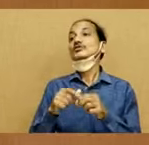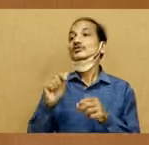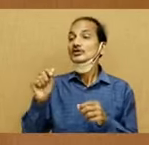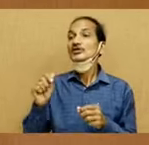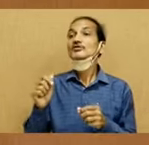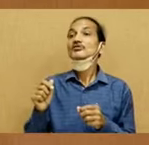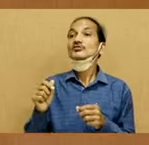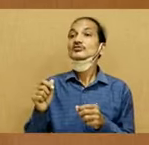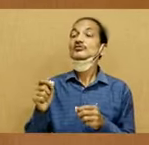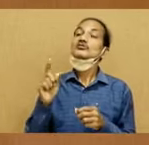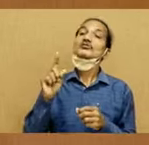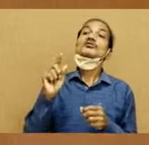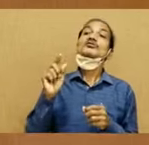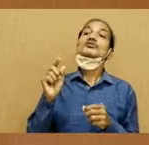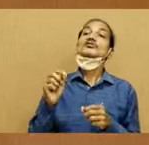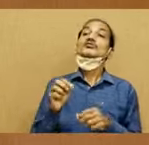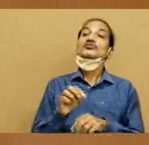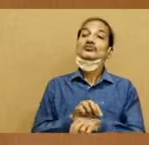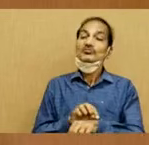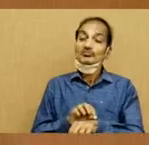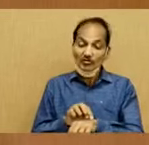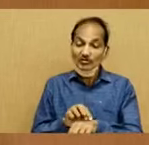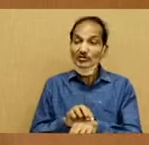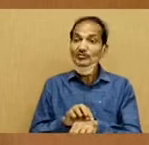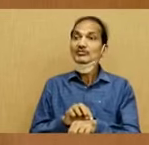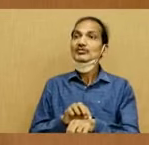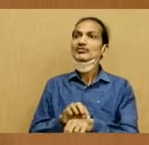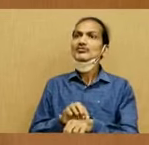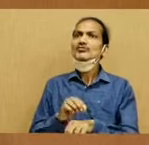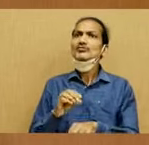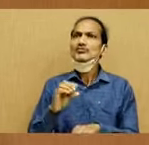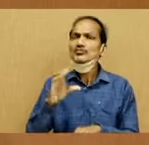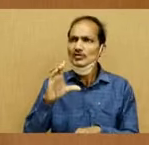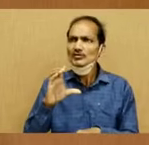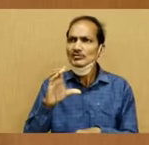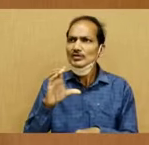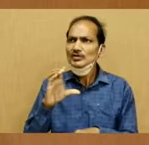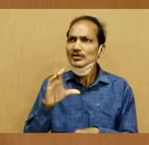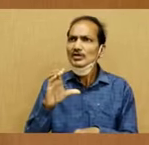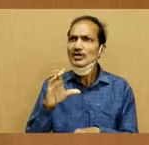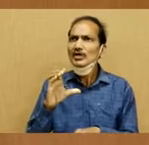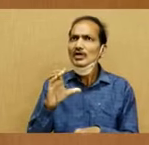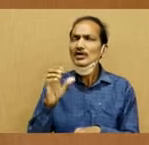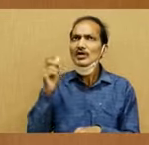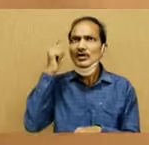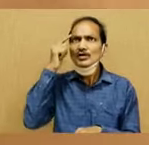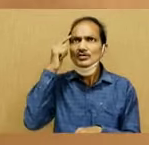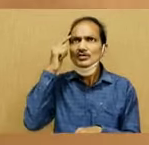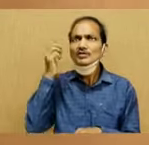କ'ଣ? ସଂକ୍ରମଣ ସେହି ଅନୁପାତରେ ବଢ଼ିବାର ଆଶଙ୍କା କରାଯାଇଛି କି?